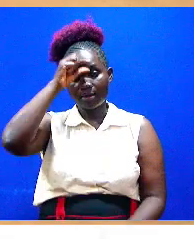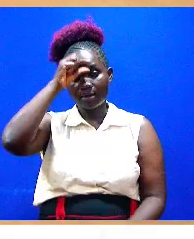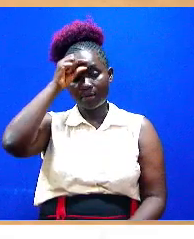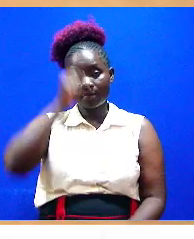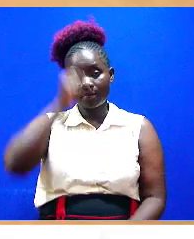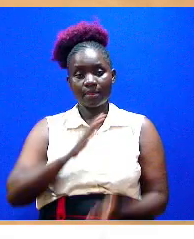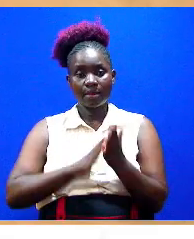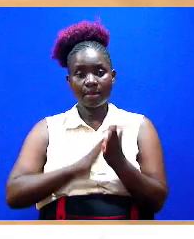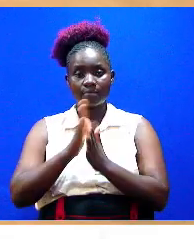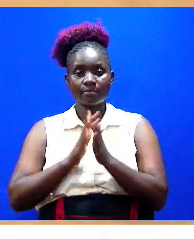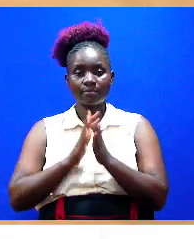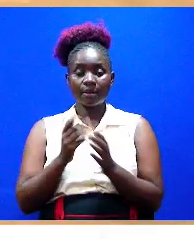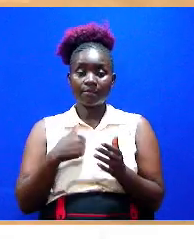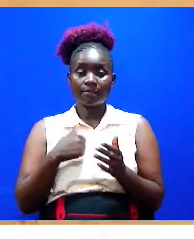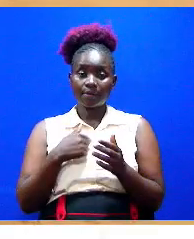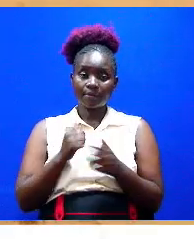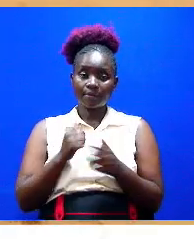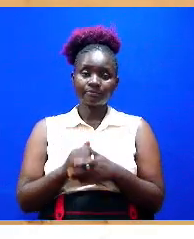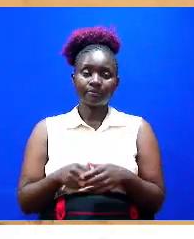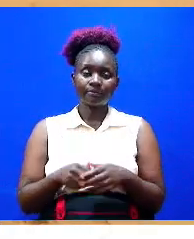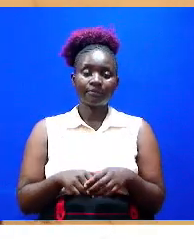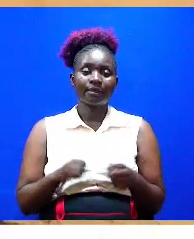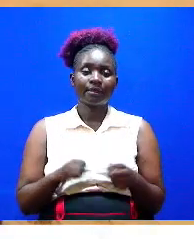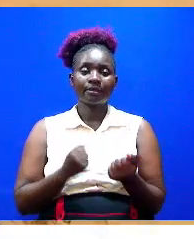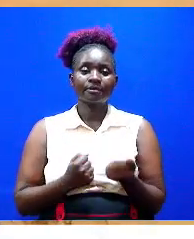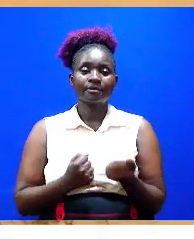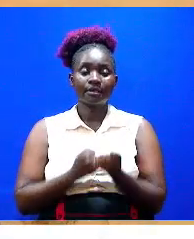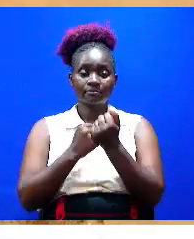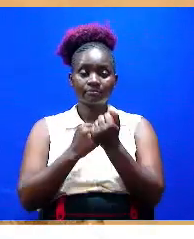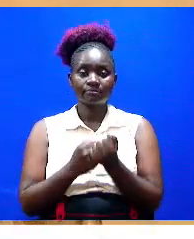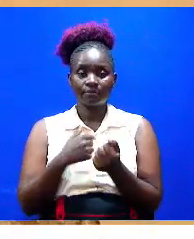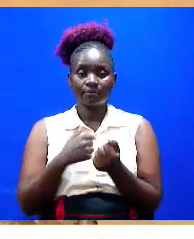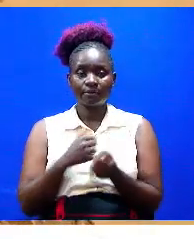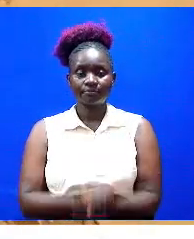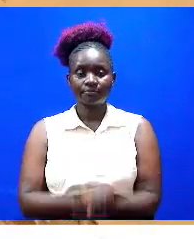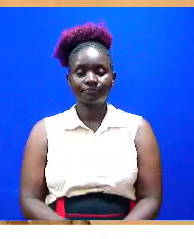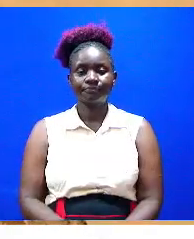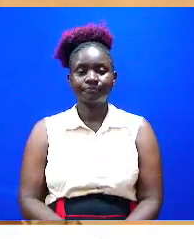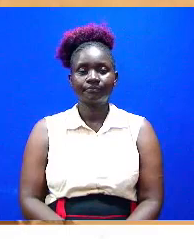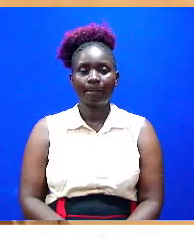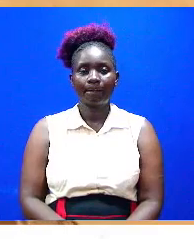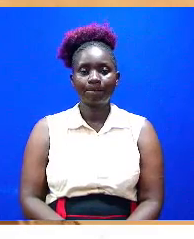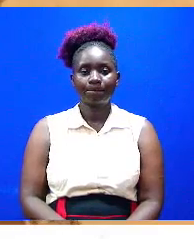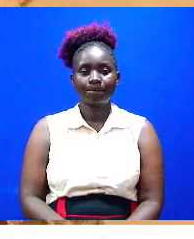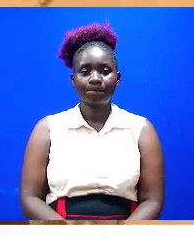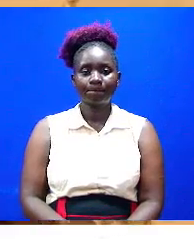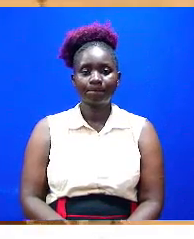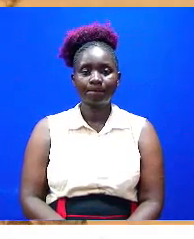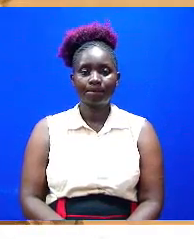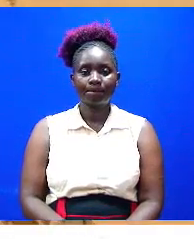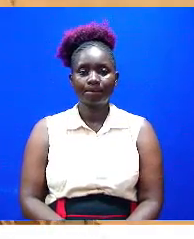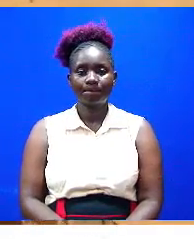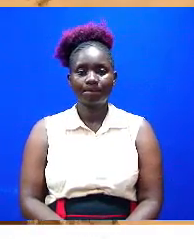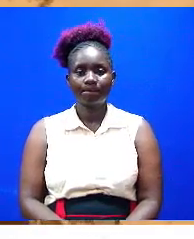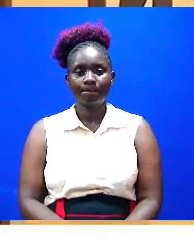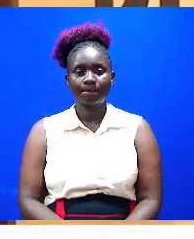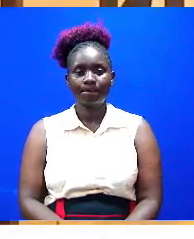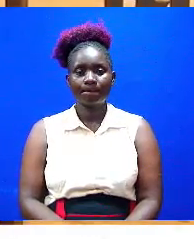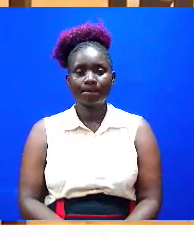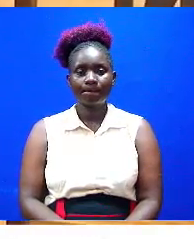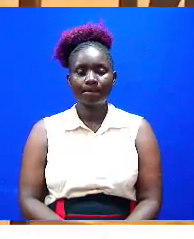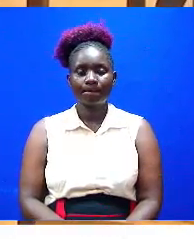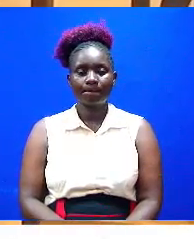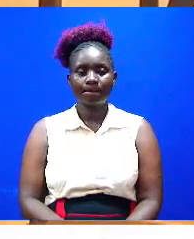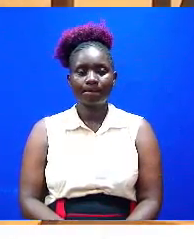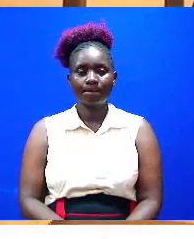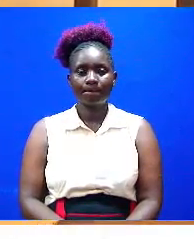linde nyinyinyi konyire ginko report ligita sini kya bwanje te kya ndizi tv kurwaze chinseme chigache